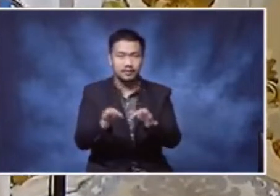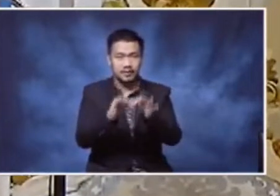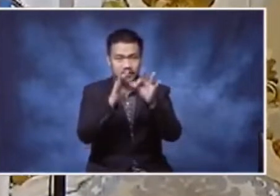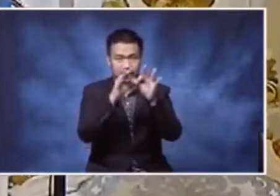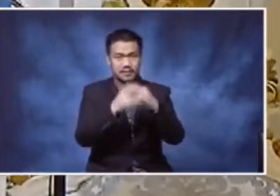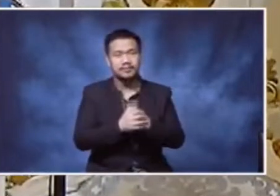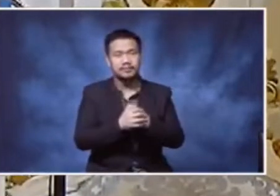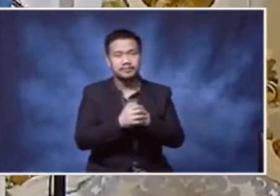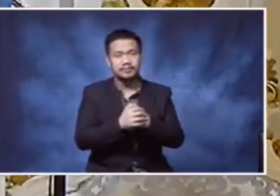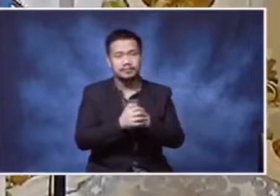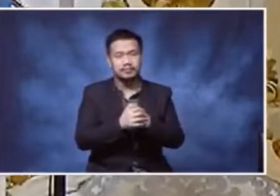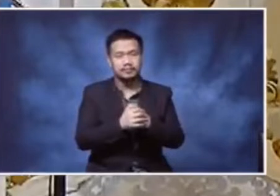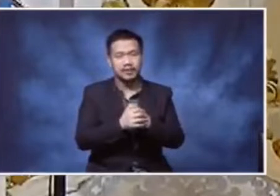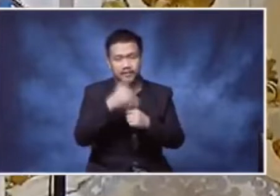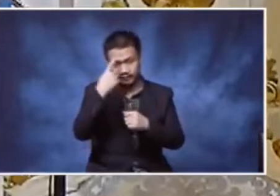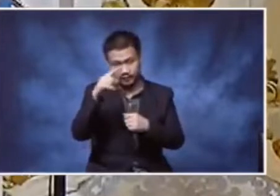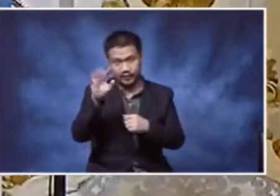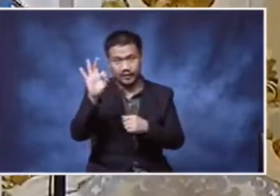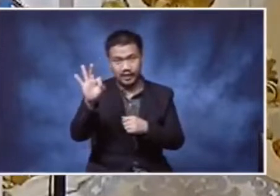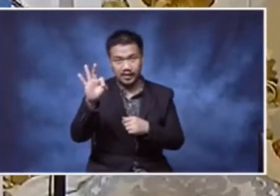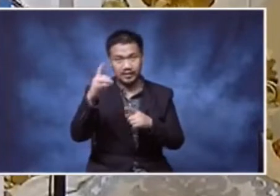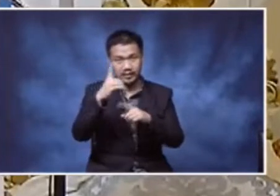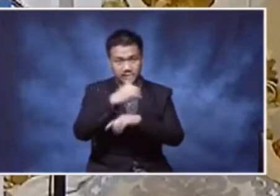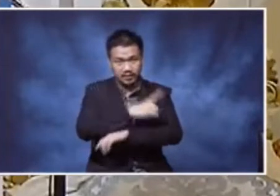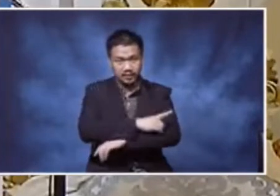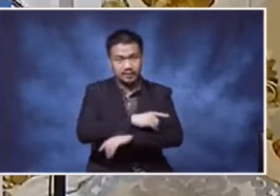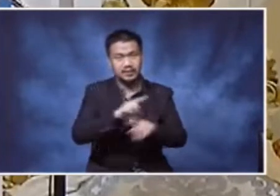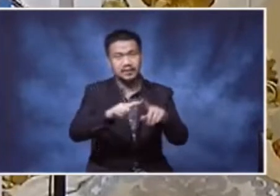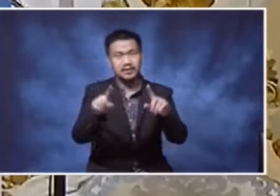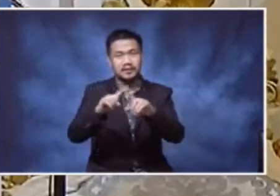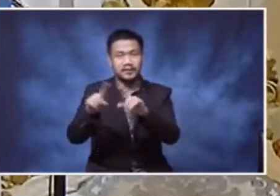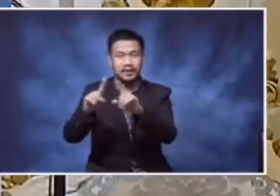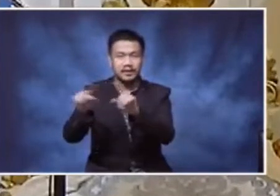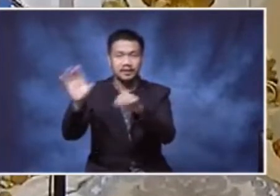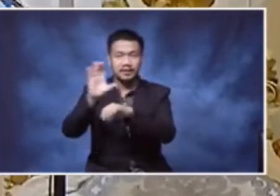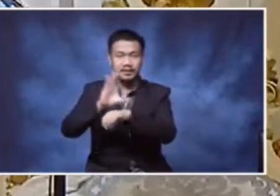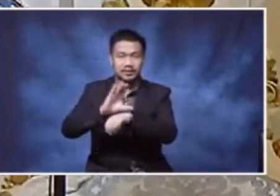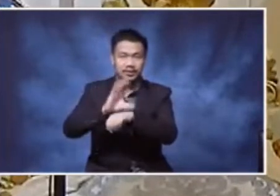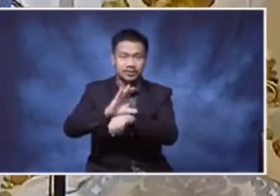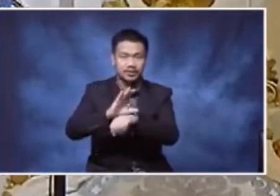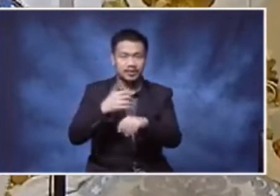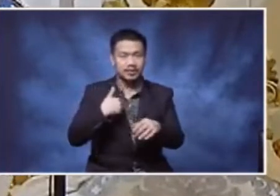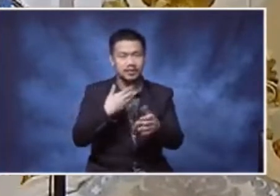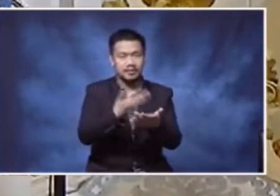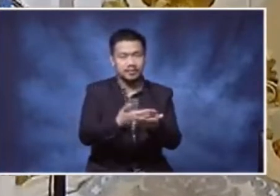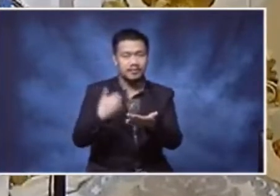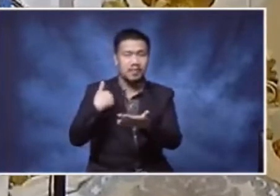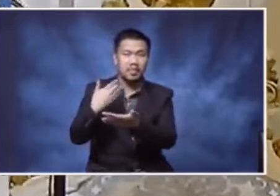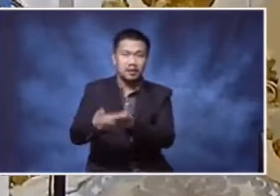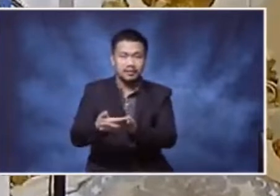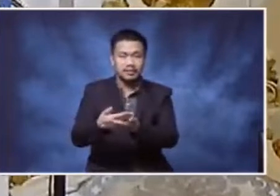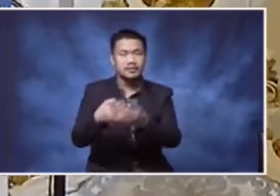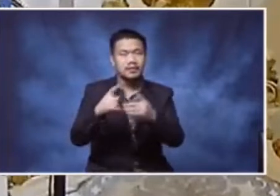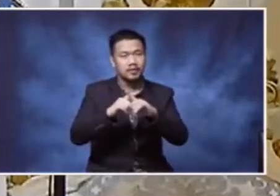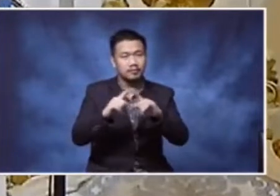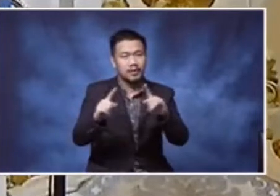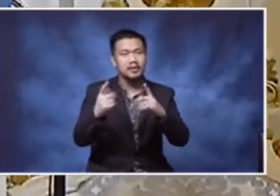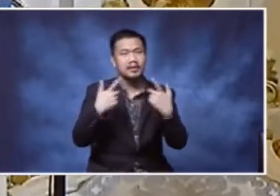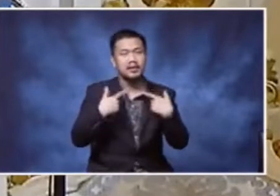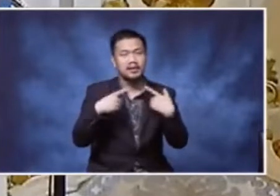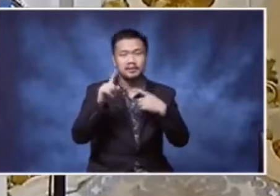po yung minimisahan kong simbahan. Pero may isa akong paksang sinusundan. At iyan po